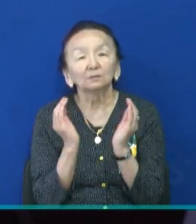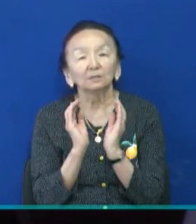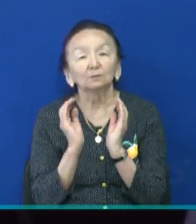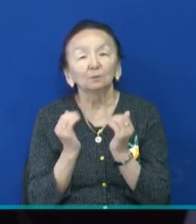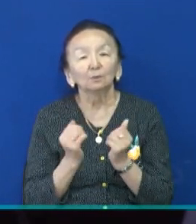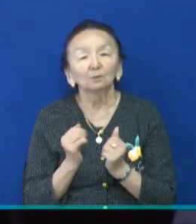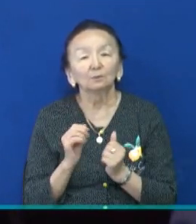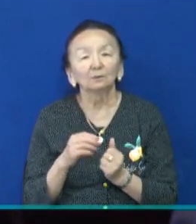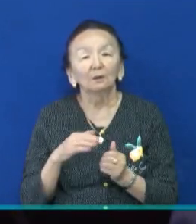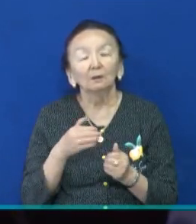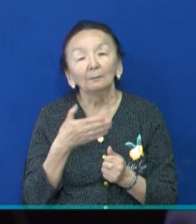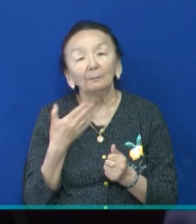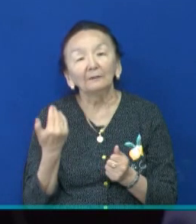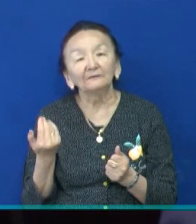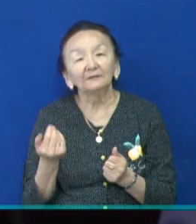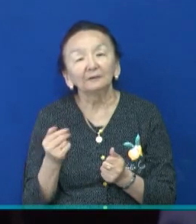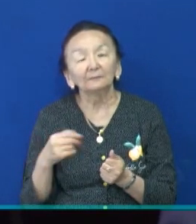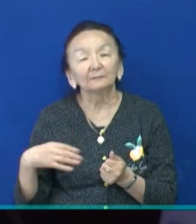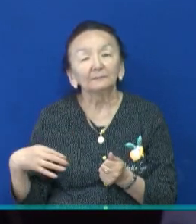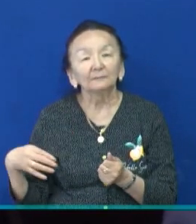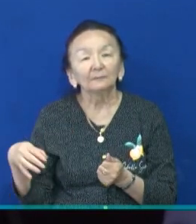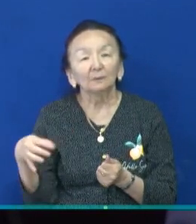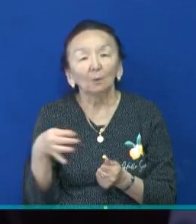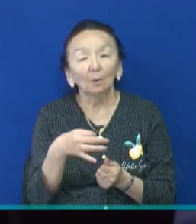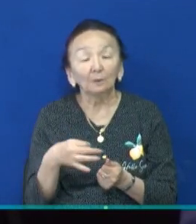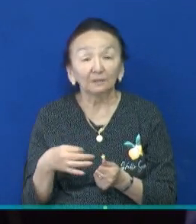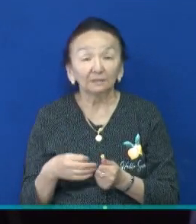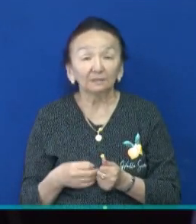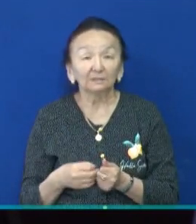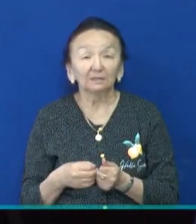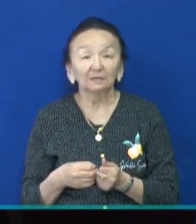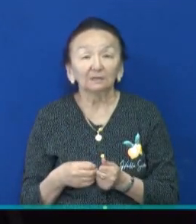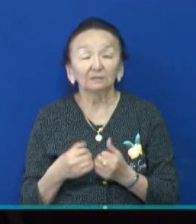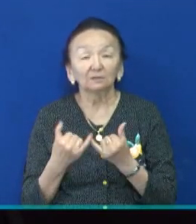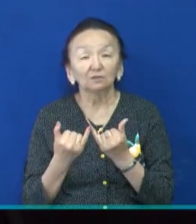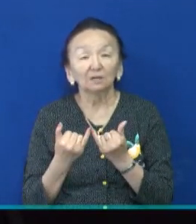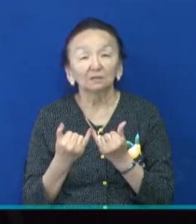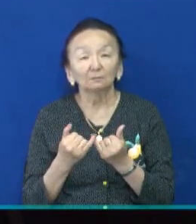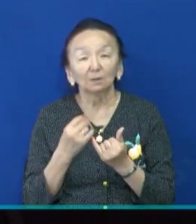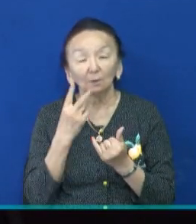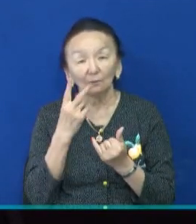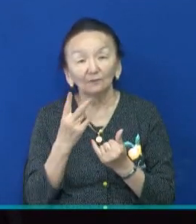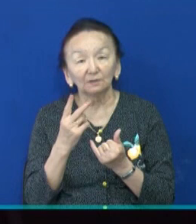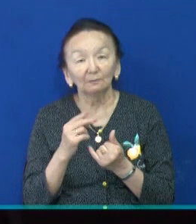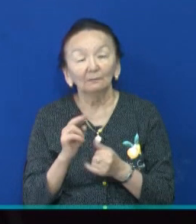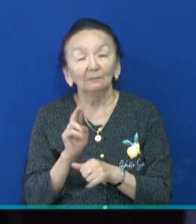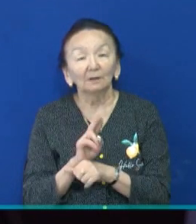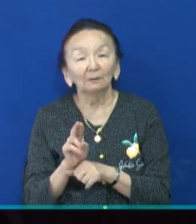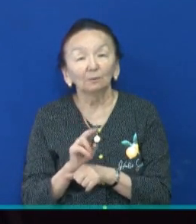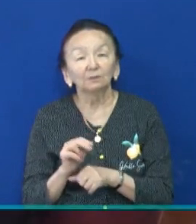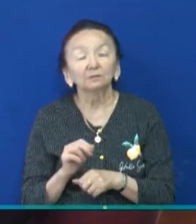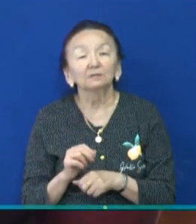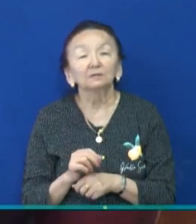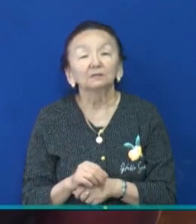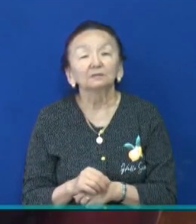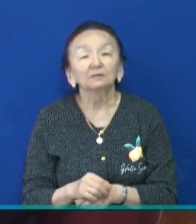әкімдерге облыстың Өскеменге барып жалынып жүрдік. Қазір бір жақсылығын өзіміздің Абай облысы, өзіміздің